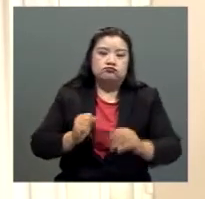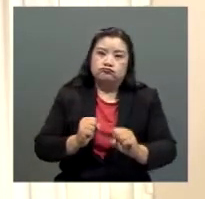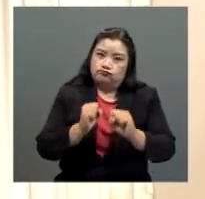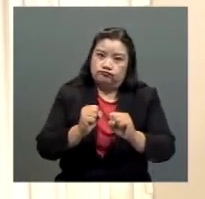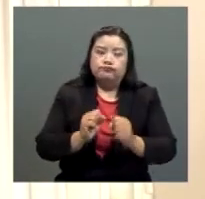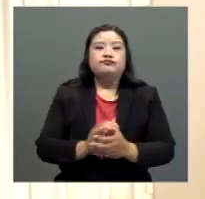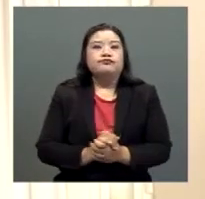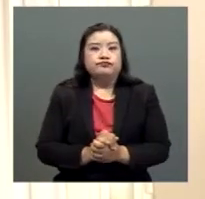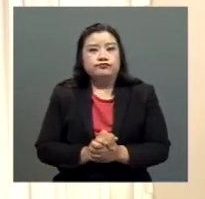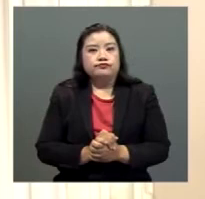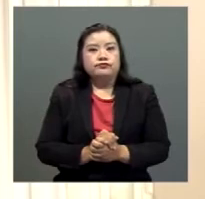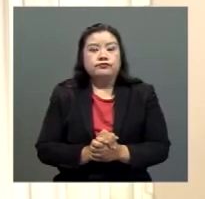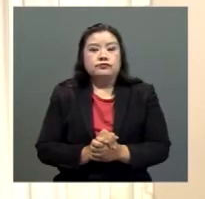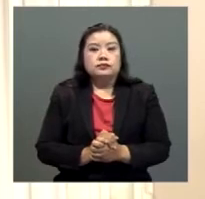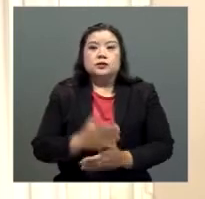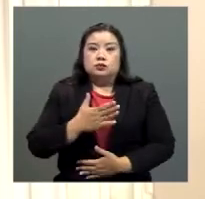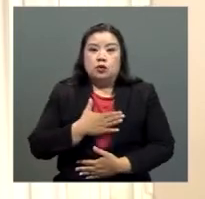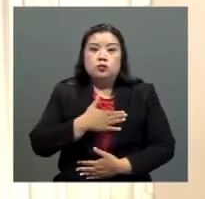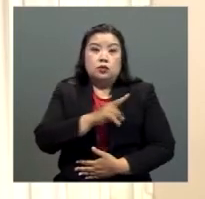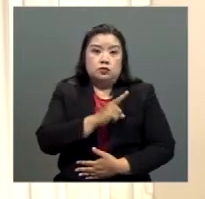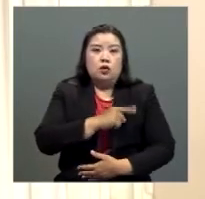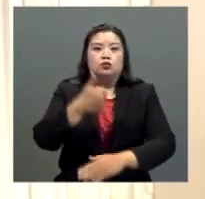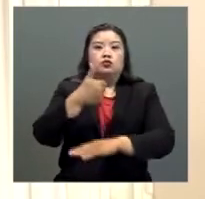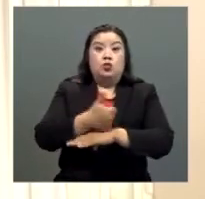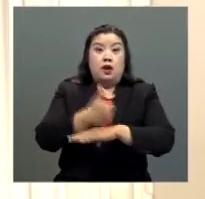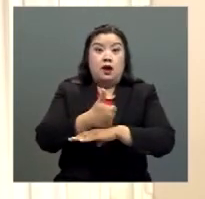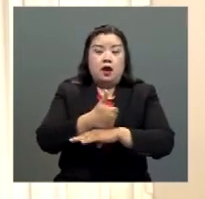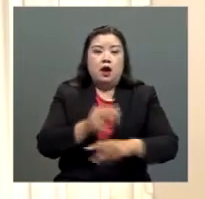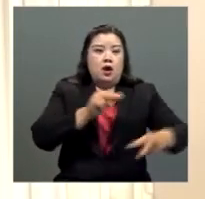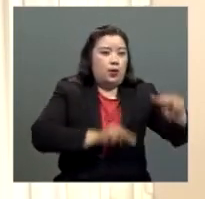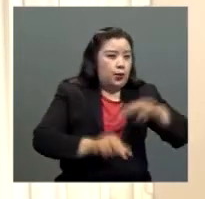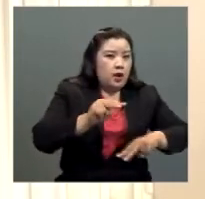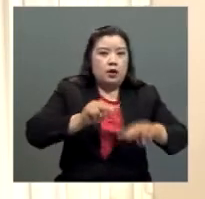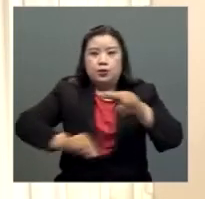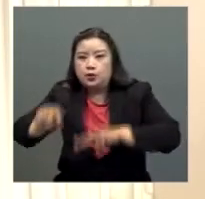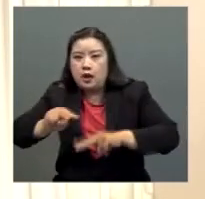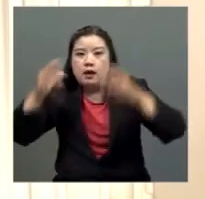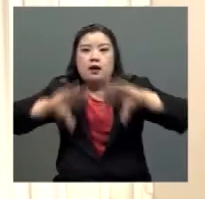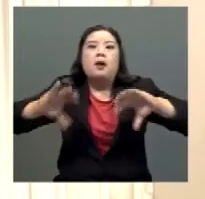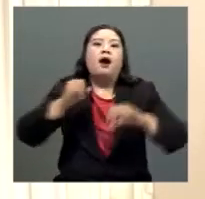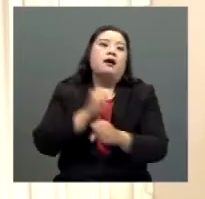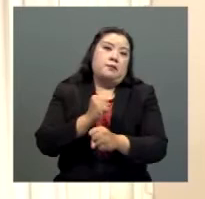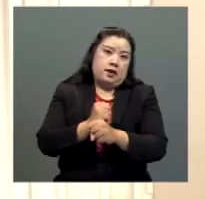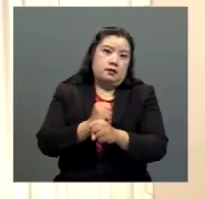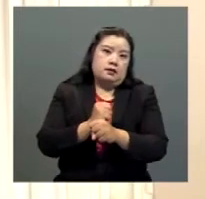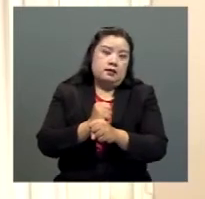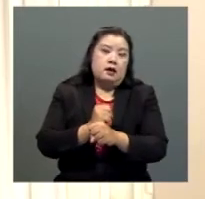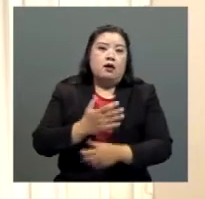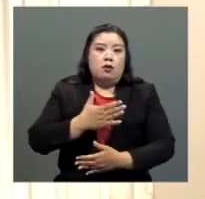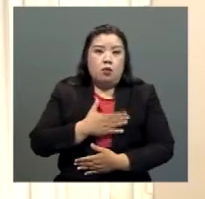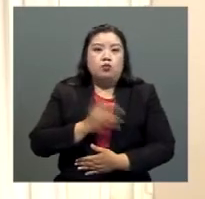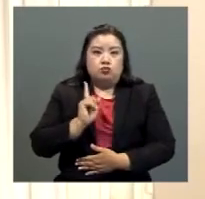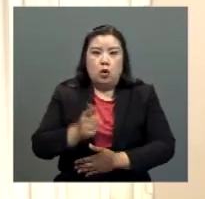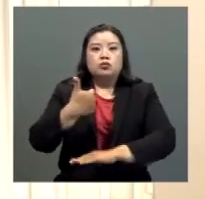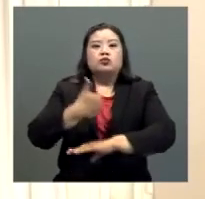าพหน้าที่ของผมก็คือการบัญชาการและควบคุมการทำงานทั้งหมดของรัฐบาลแทนพี่น้องประชาชนผมต้องเป็นผู้น